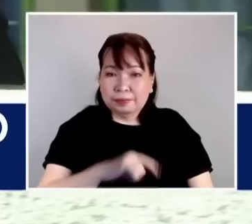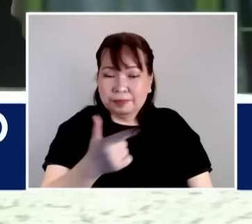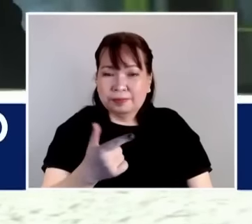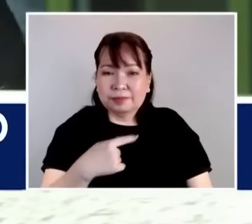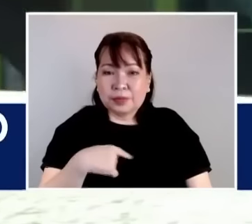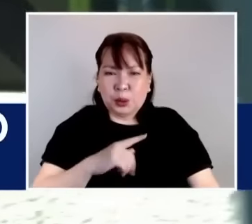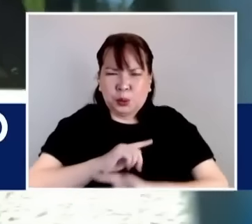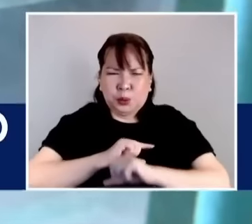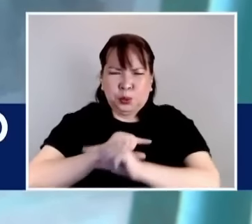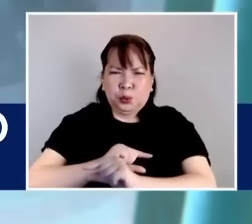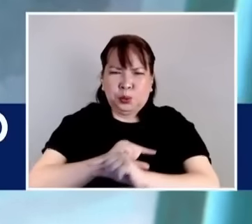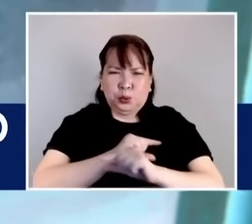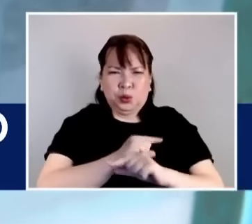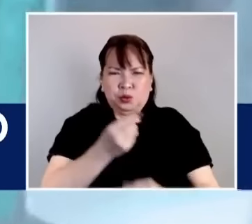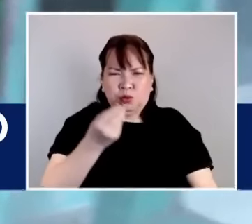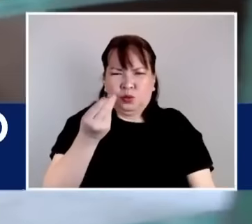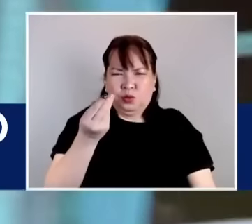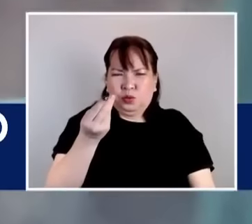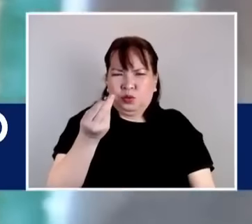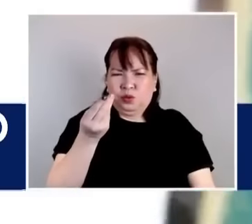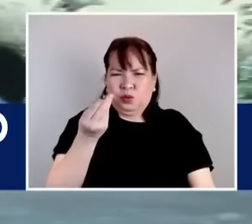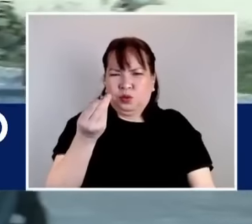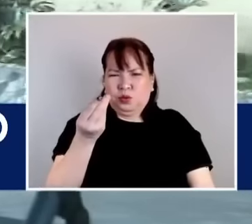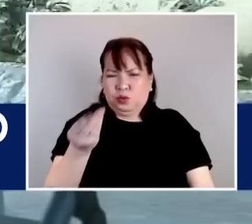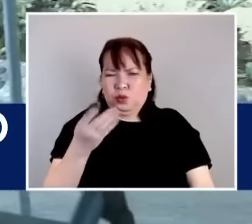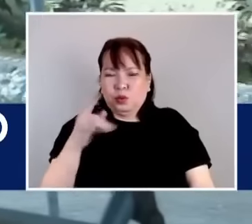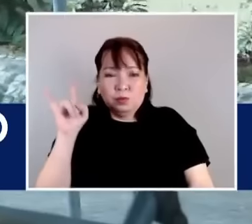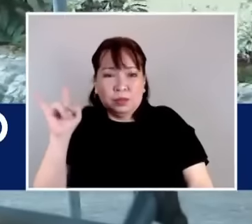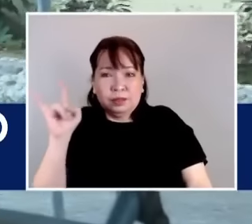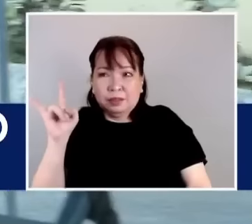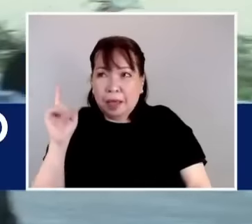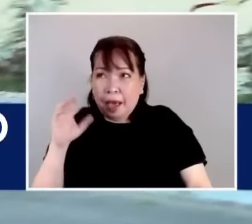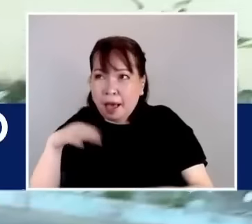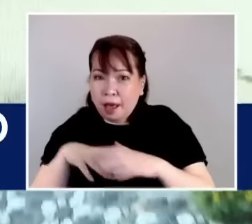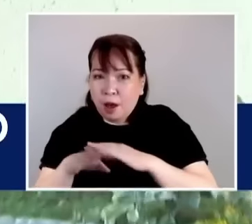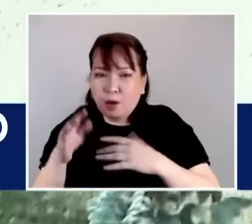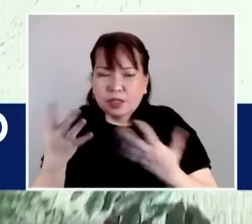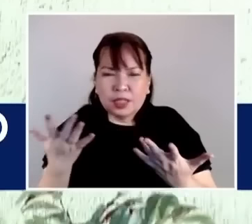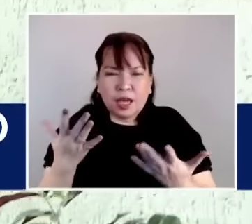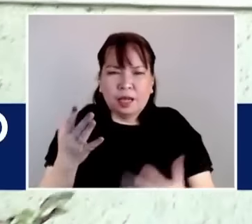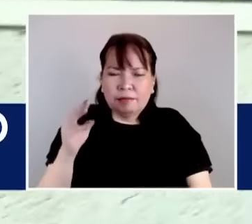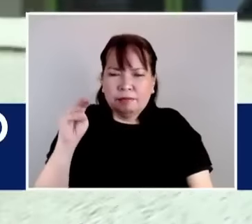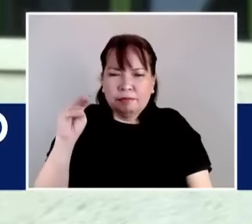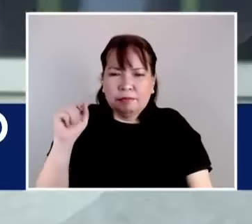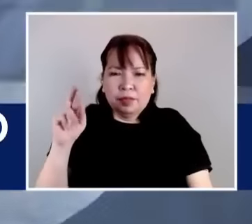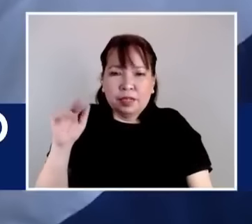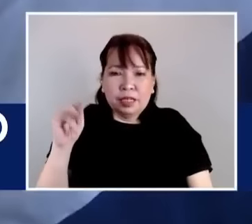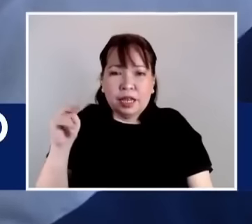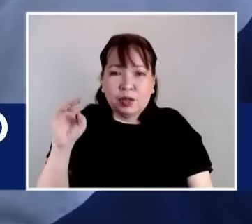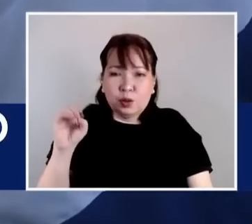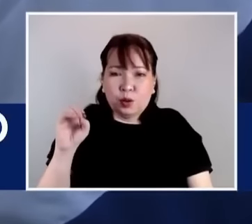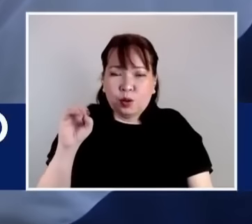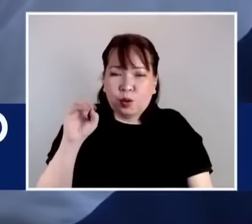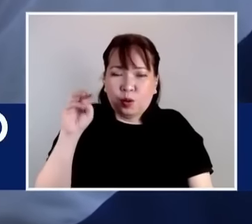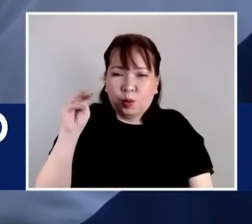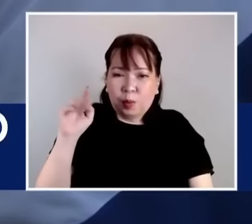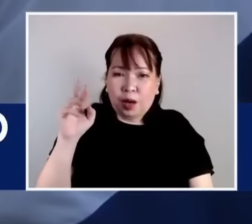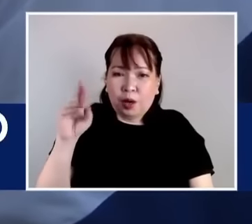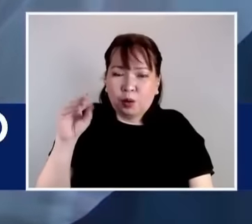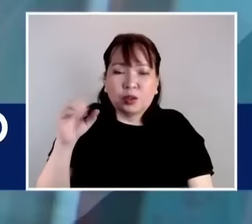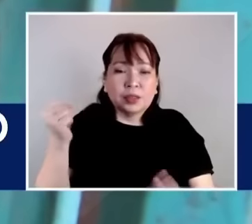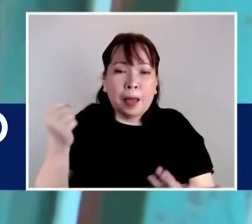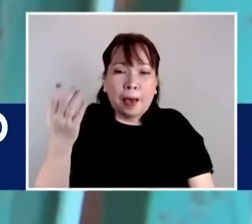Guardyado at limitado ang galaw ng mga miyembro ng media na nagbantay sa Mariano Marcos Memorial Elementary School sa Batac City,